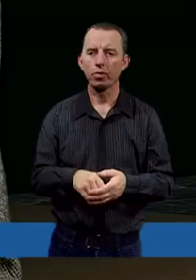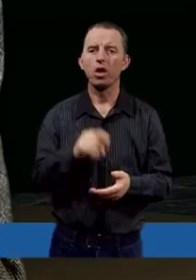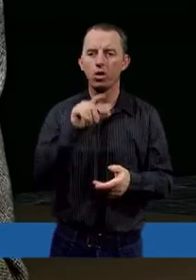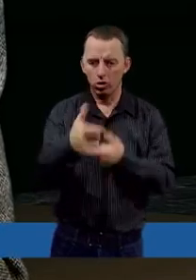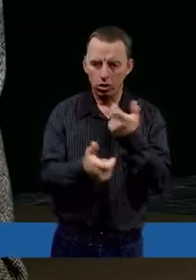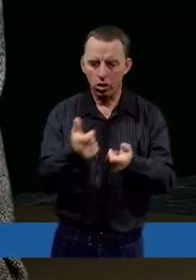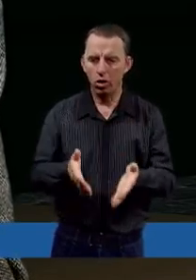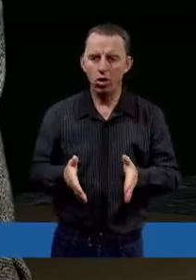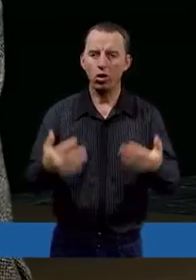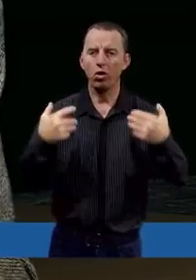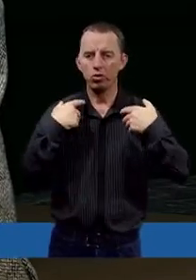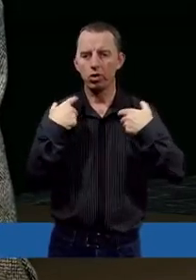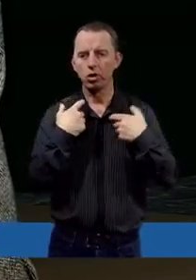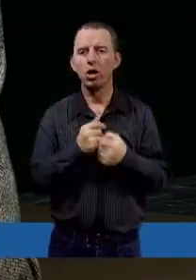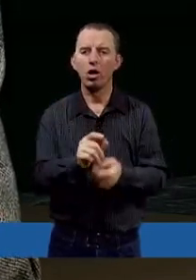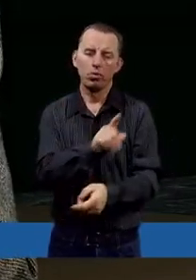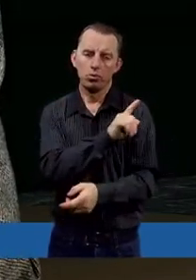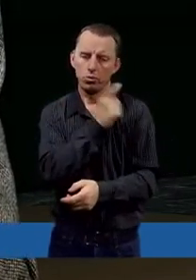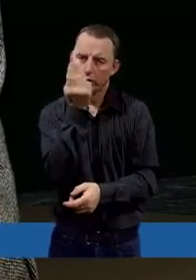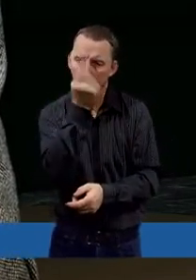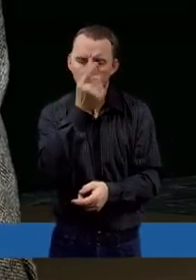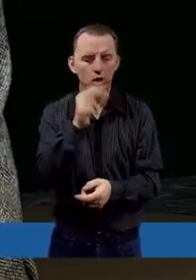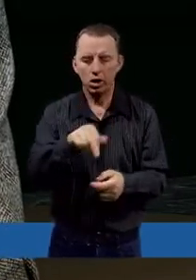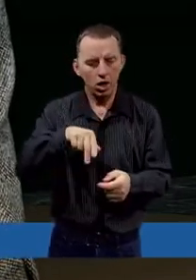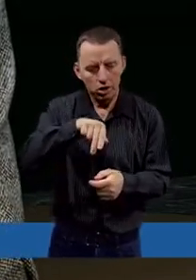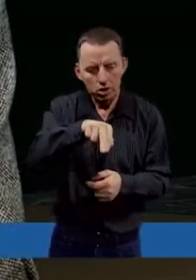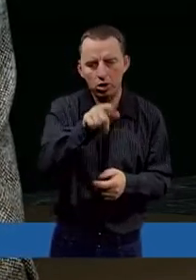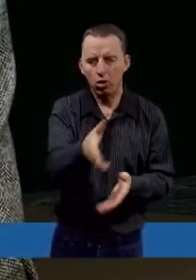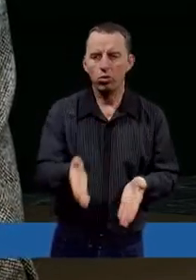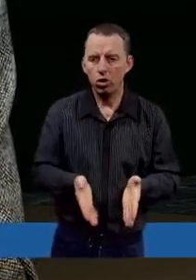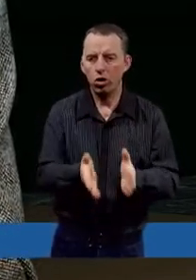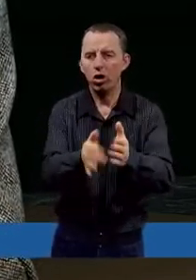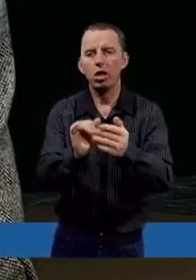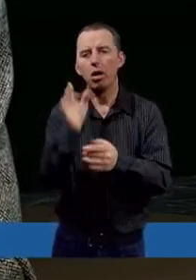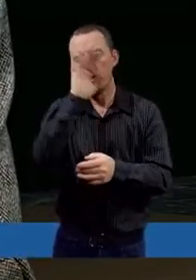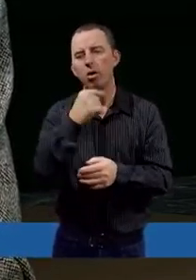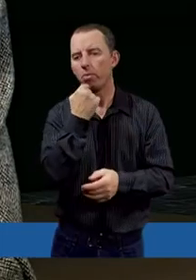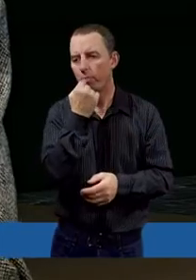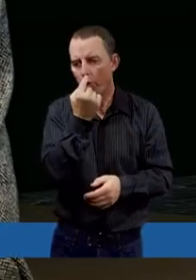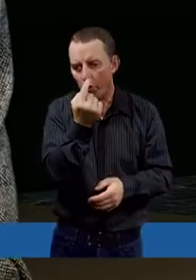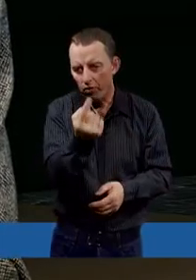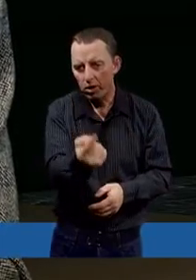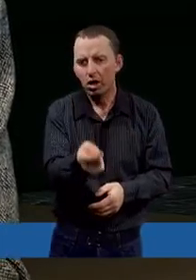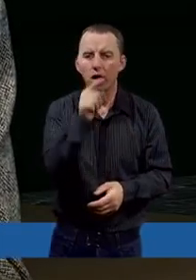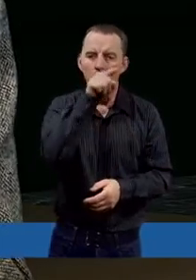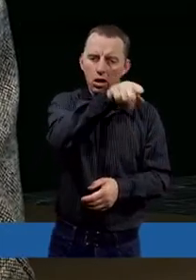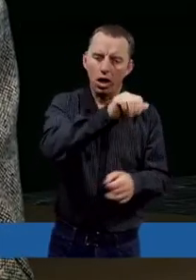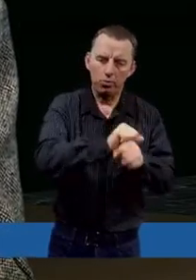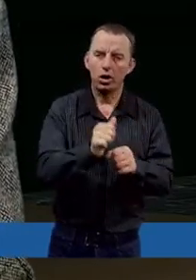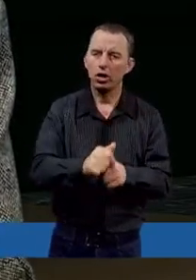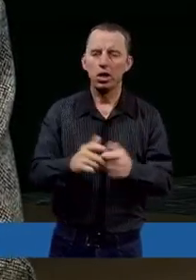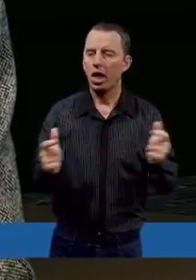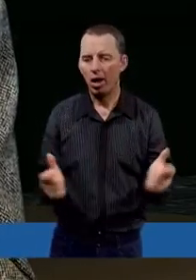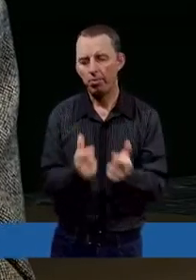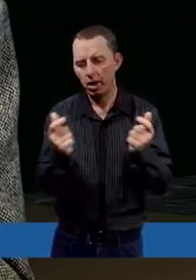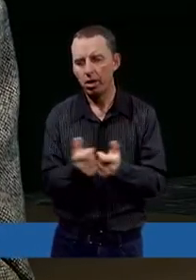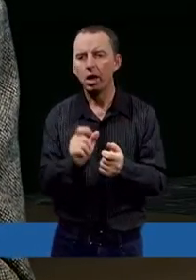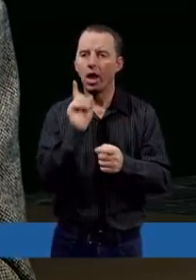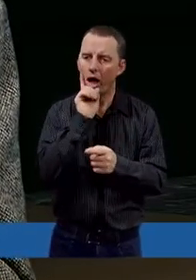jest droga życia, albo przestrzegał, nie idź tą drogą, więc jakby Pan Bóg powiedział, że słuchajcie, tam jest niebezpieczeństwo, tam